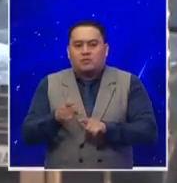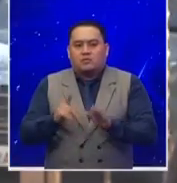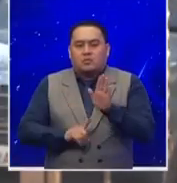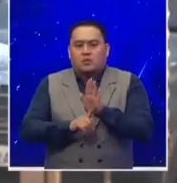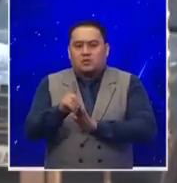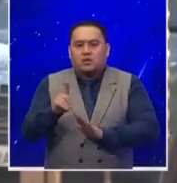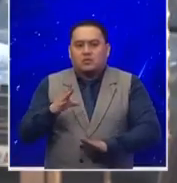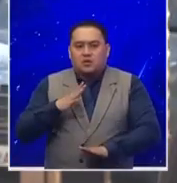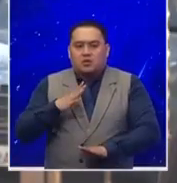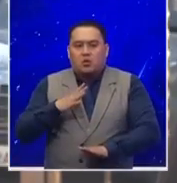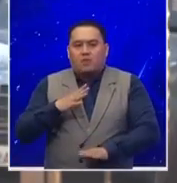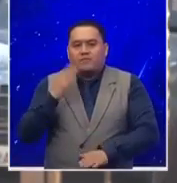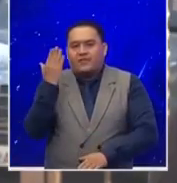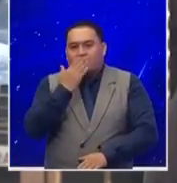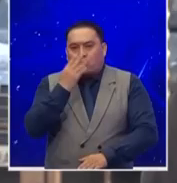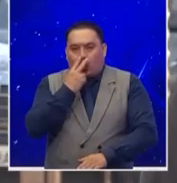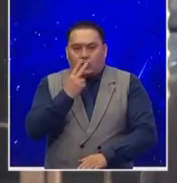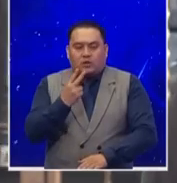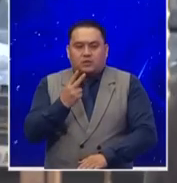бастадым. Оның видеоларында көбіне